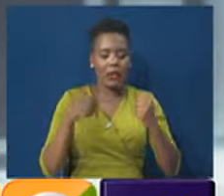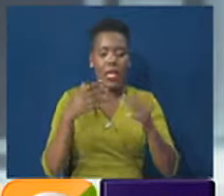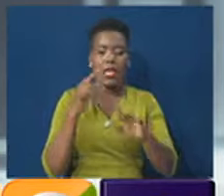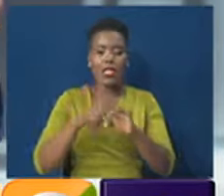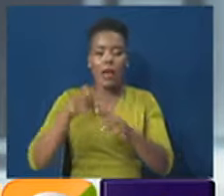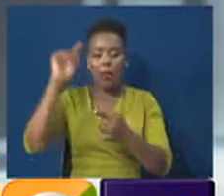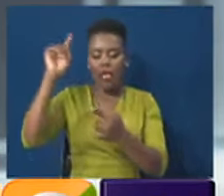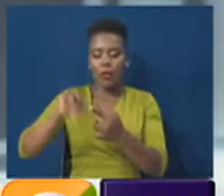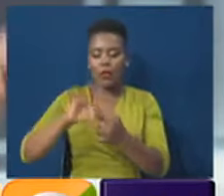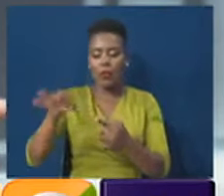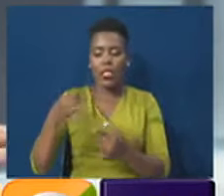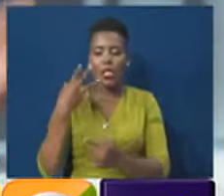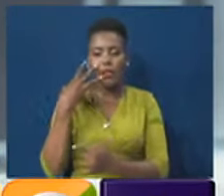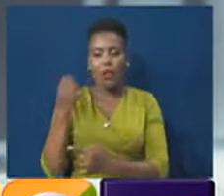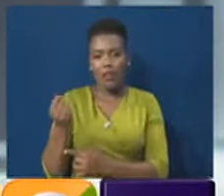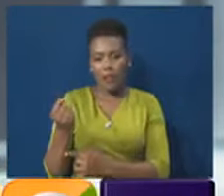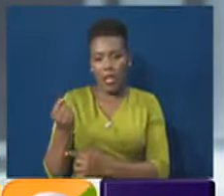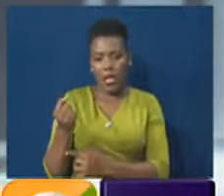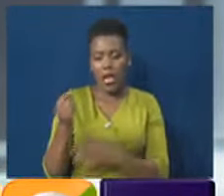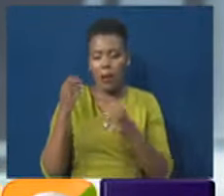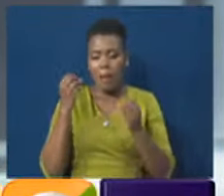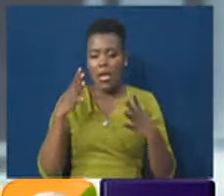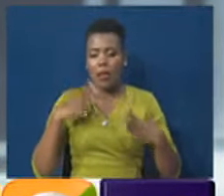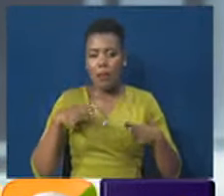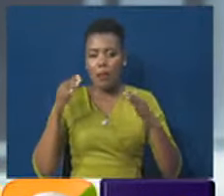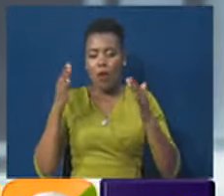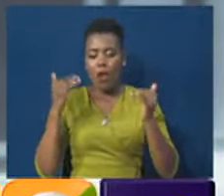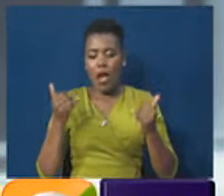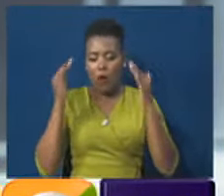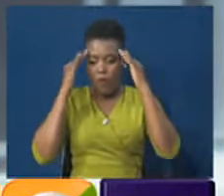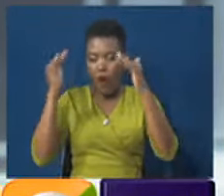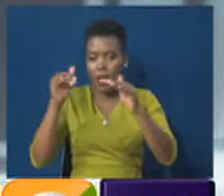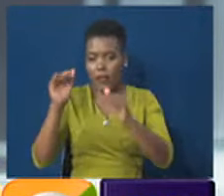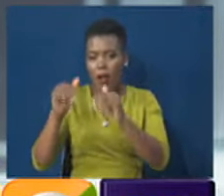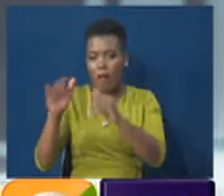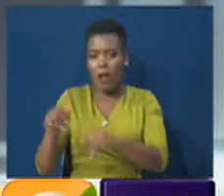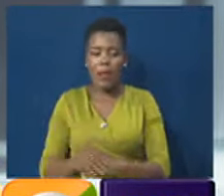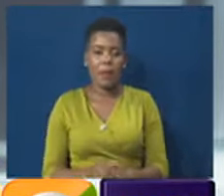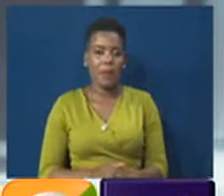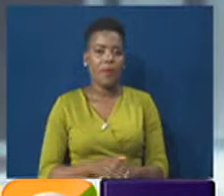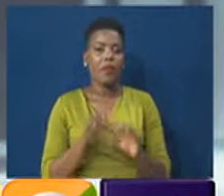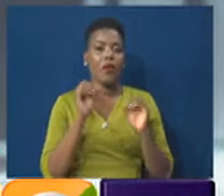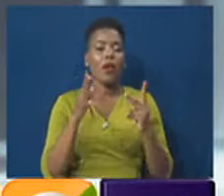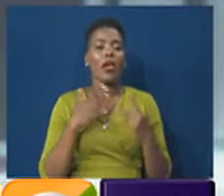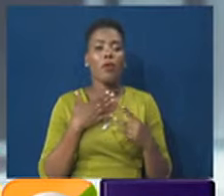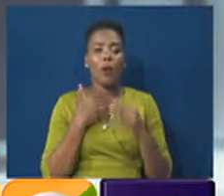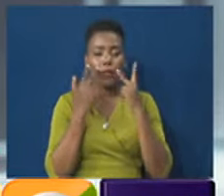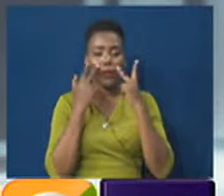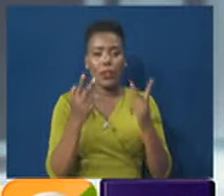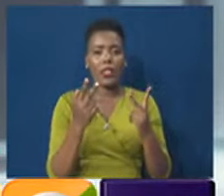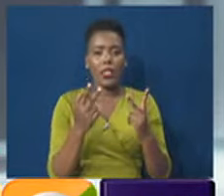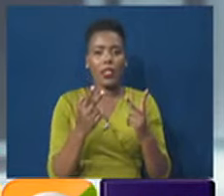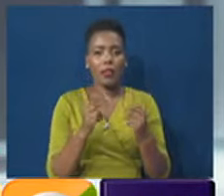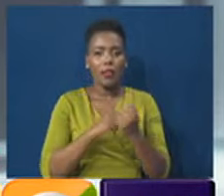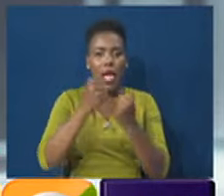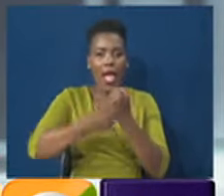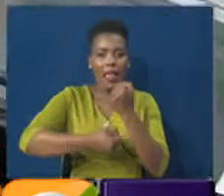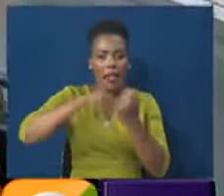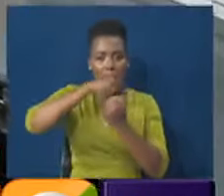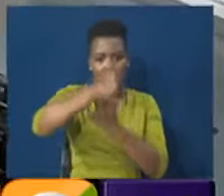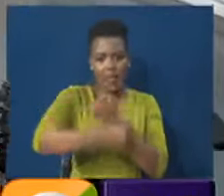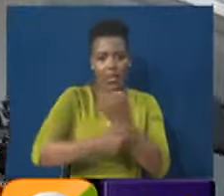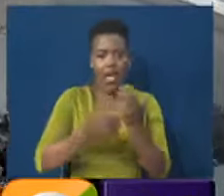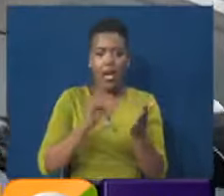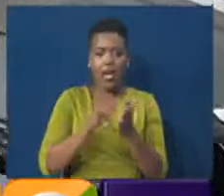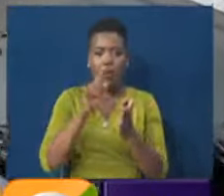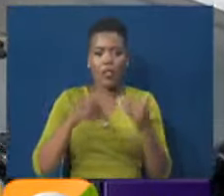iliposhuka 3,500 wengi wakajihusisha na ukulima. All right, of course, we'll wait to see the ultimate harvest and weigh against what has